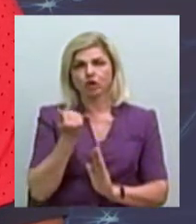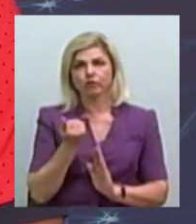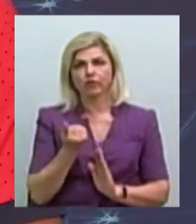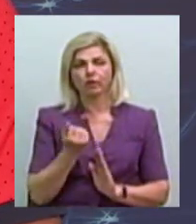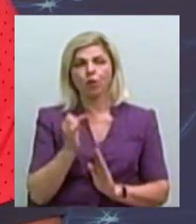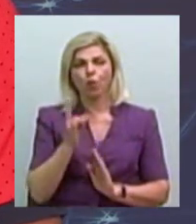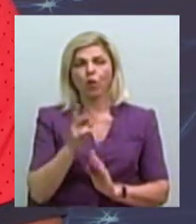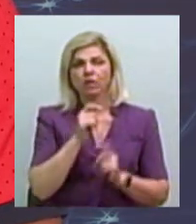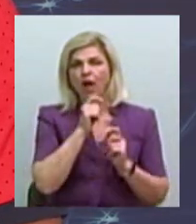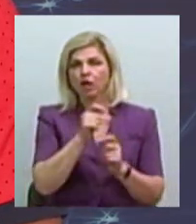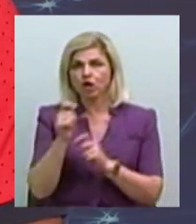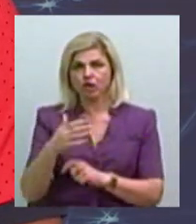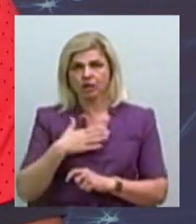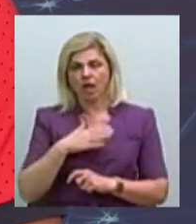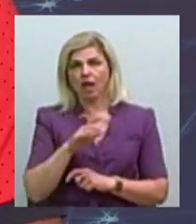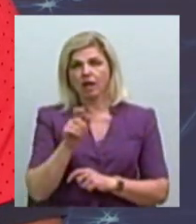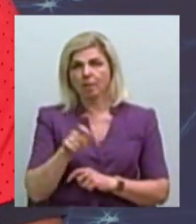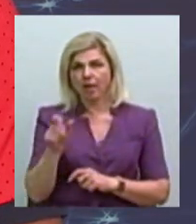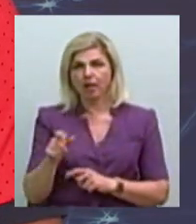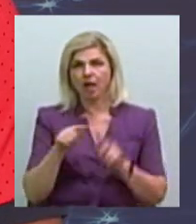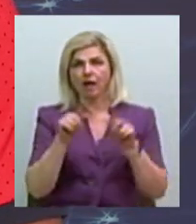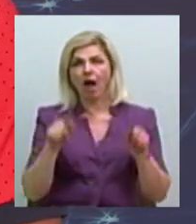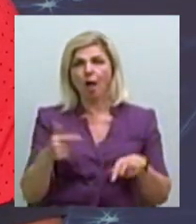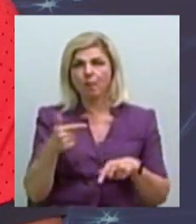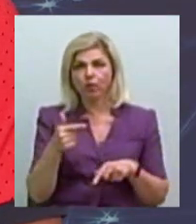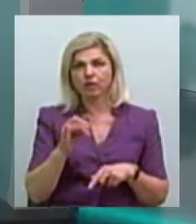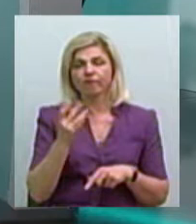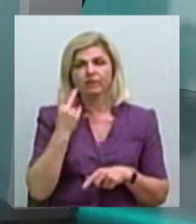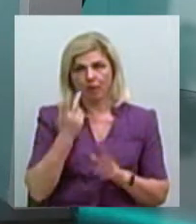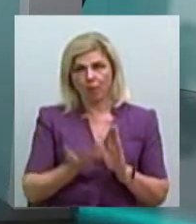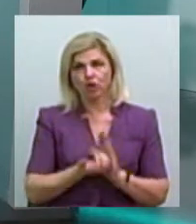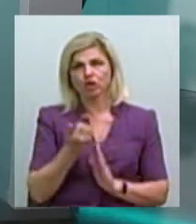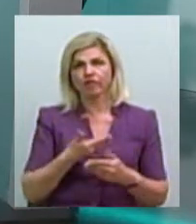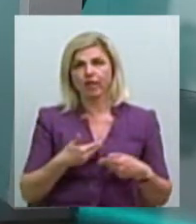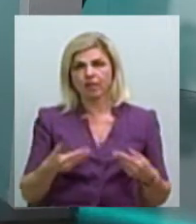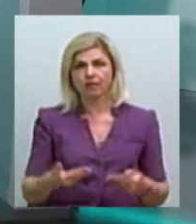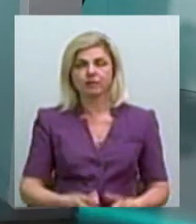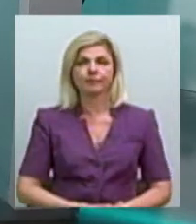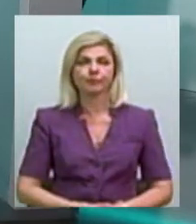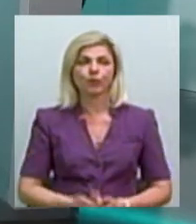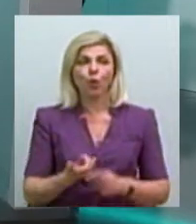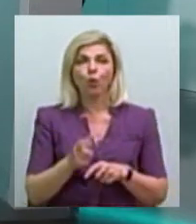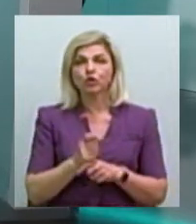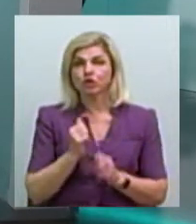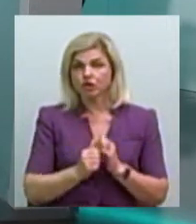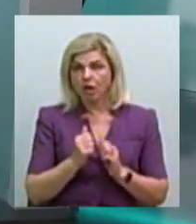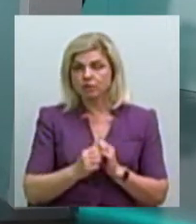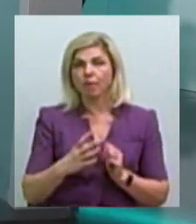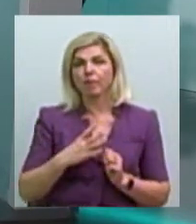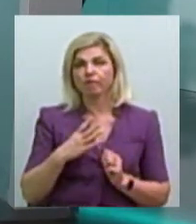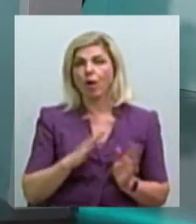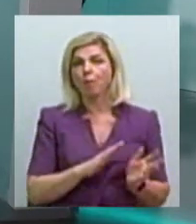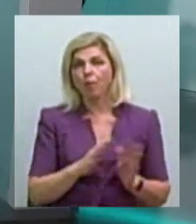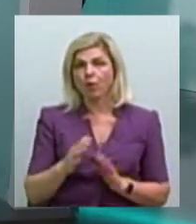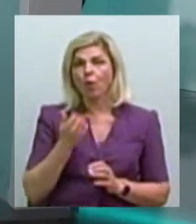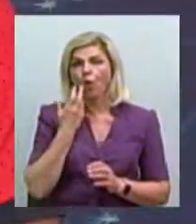Он награждает наших ребят, приезжает грамотами и постоянно поддерживает, в принципе. Да, очень часто бывают такие моменты, когда ищут